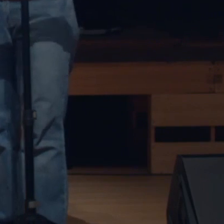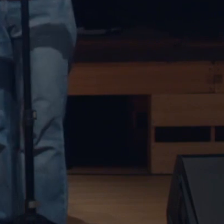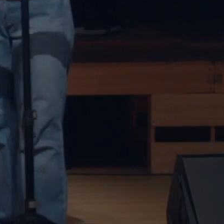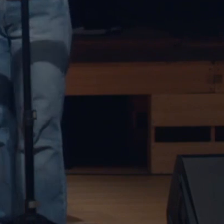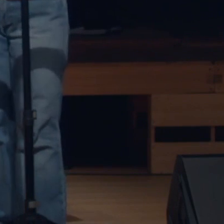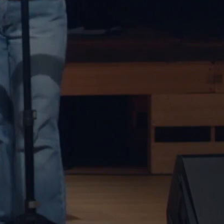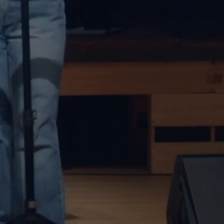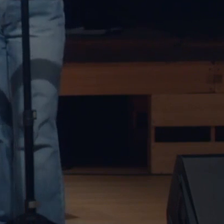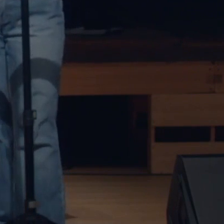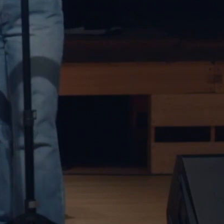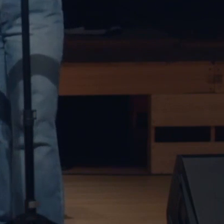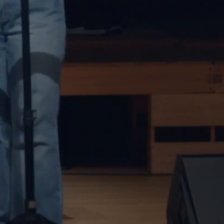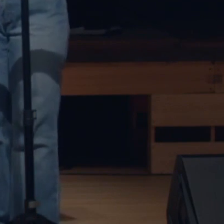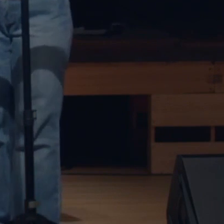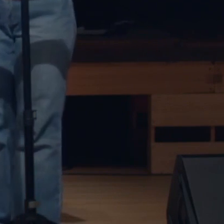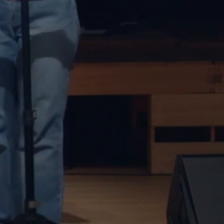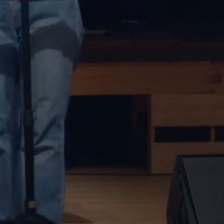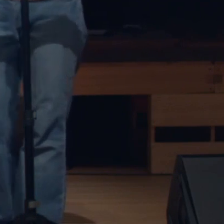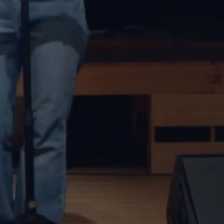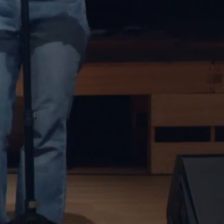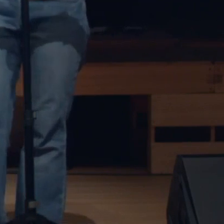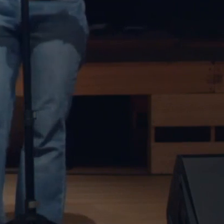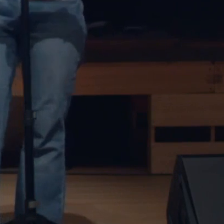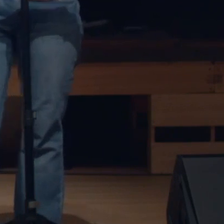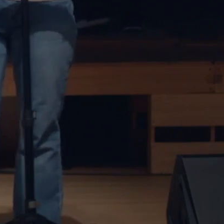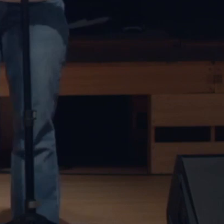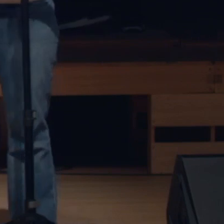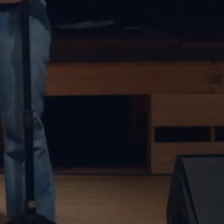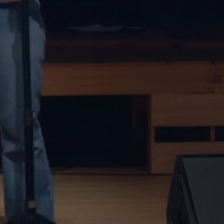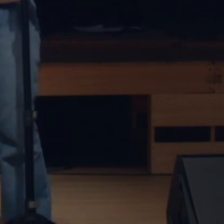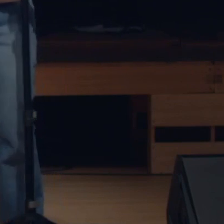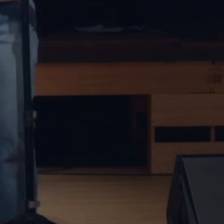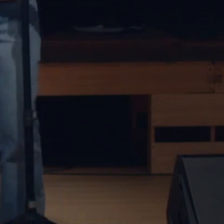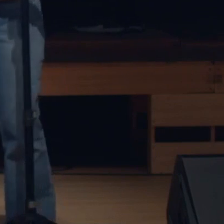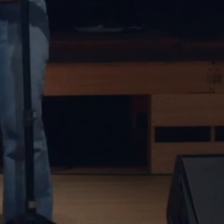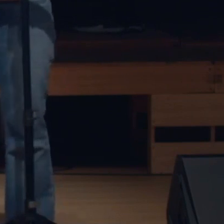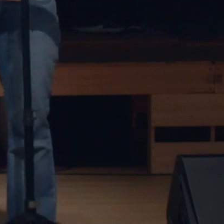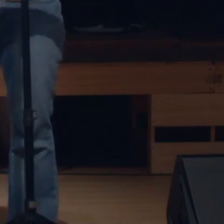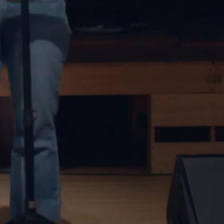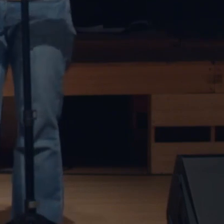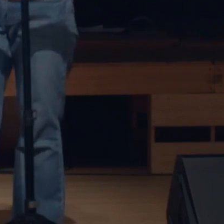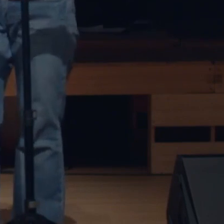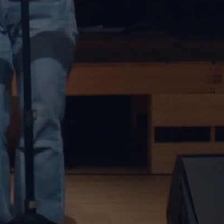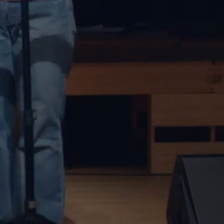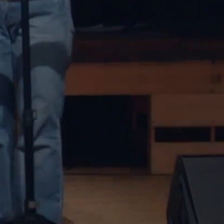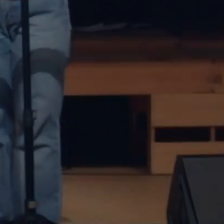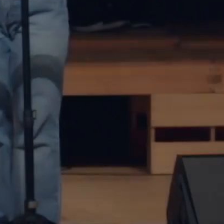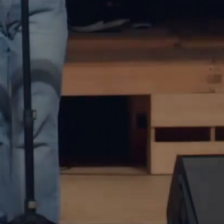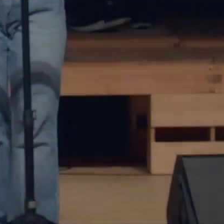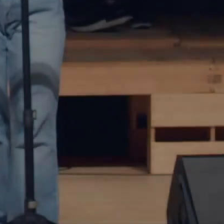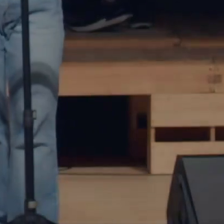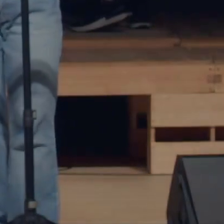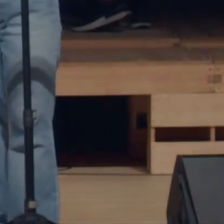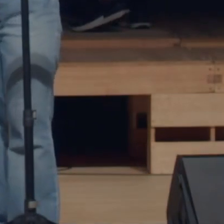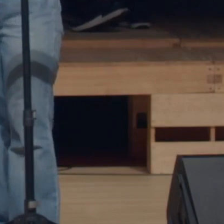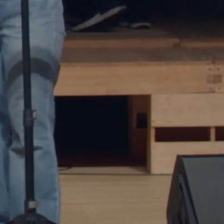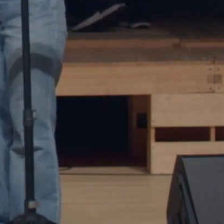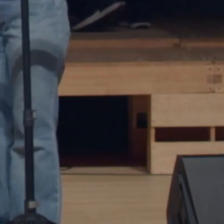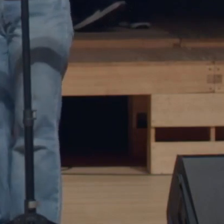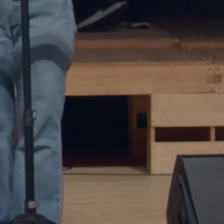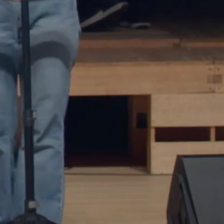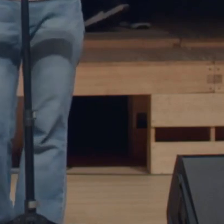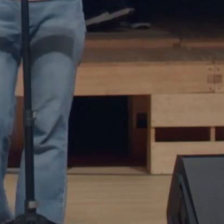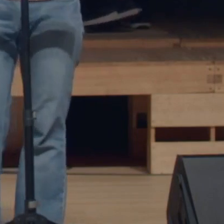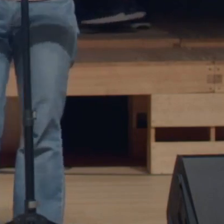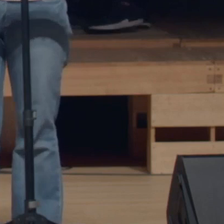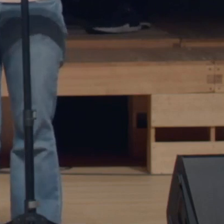Welcome to New Hope Yokohama. 皆さん、アローハ、ニューホープ横浜へようこそ。 Wait. That was so weird.